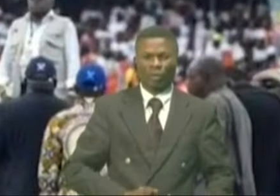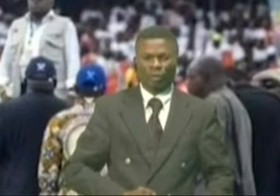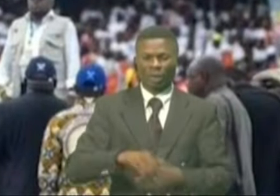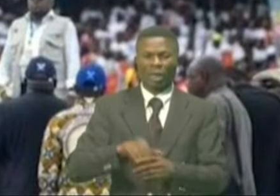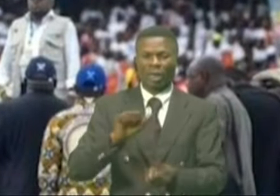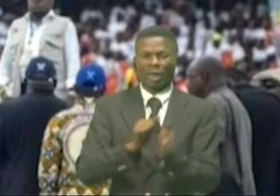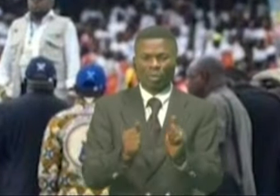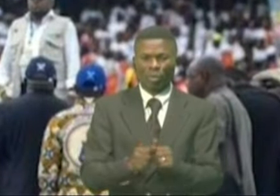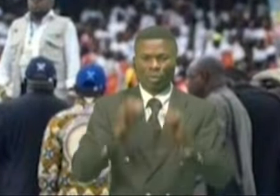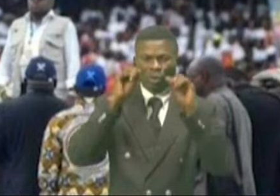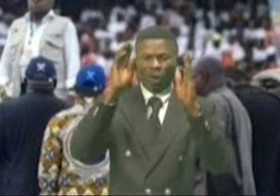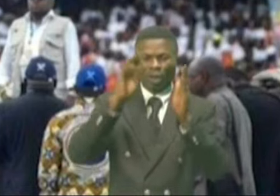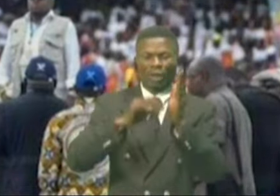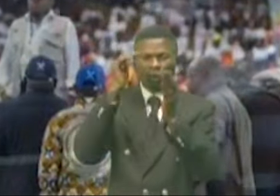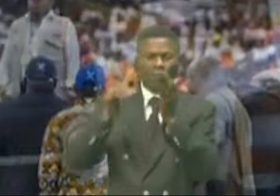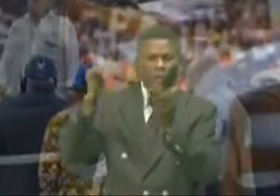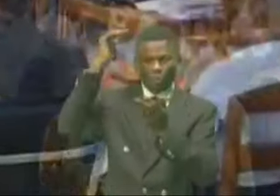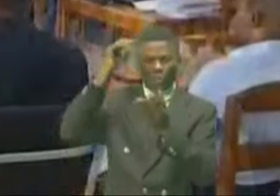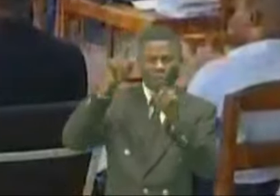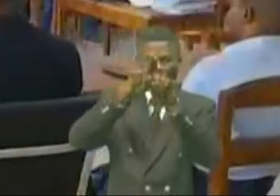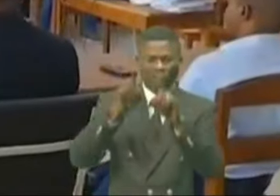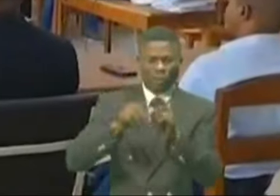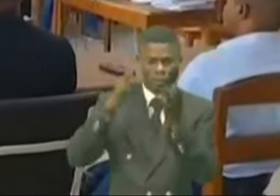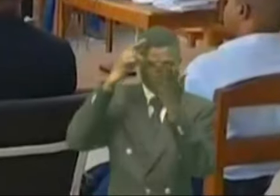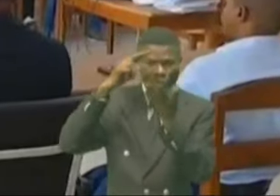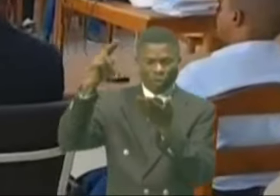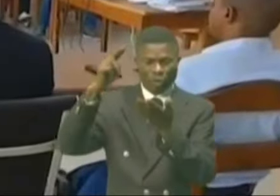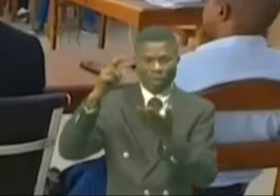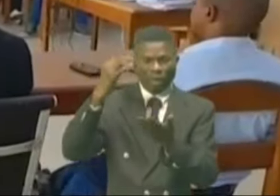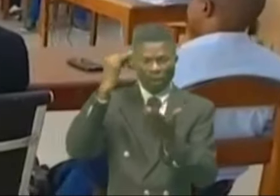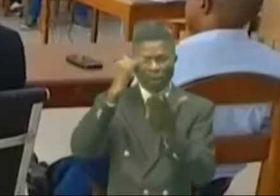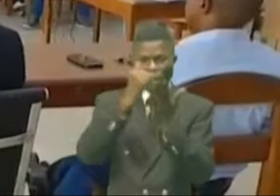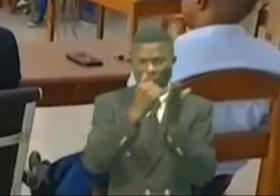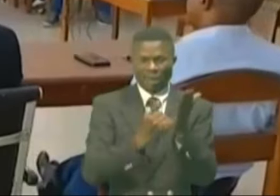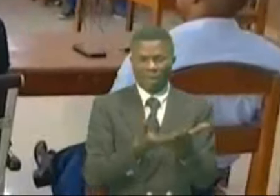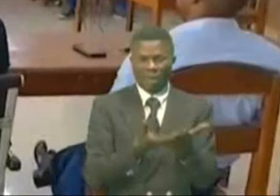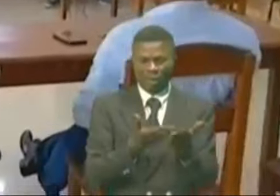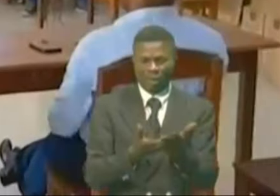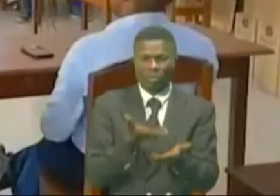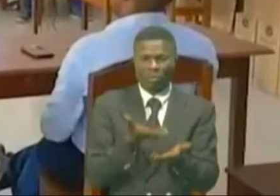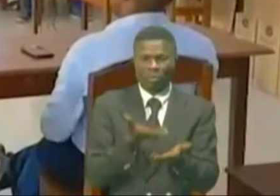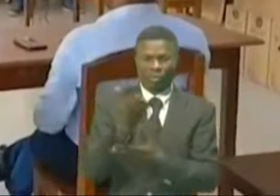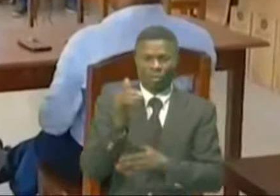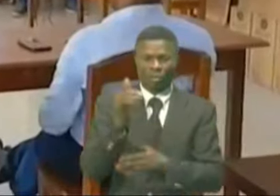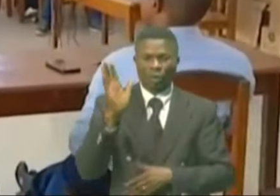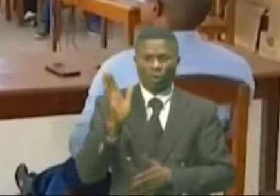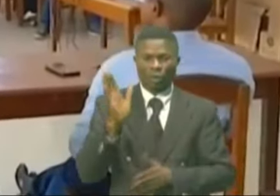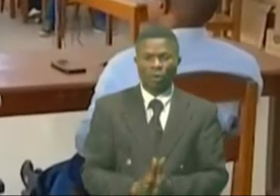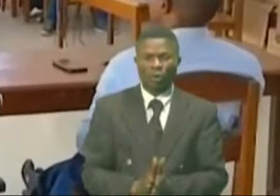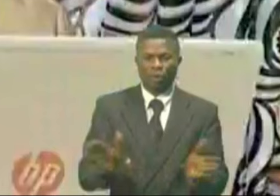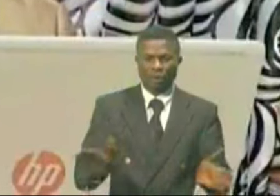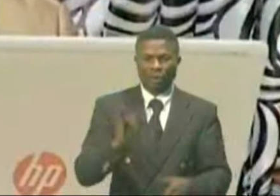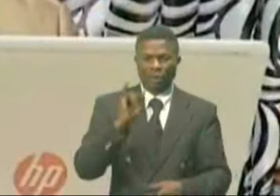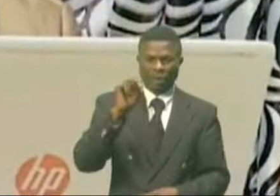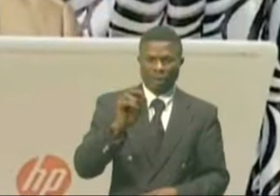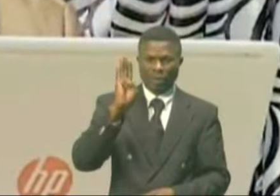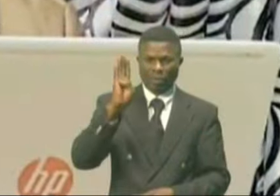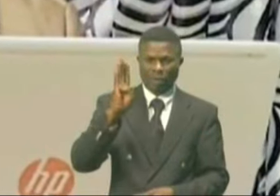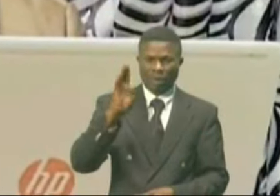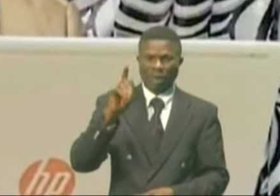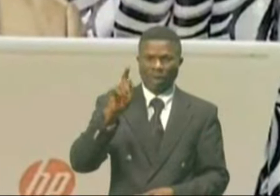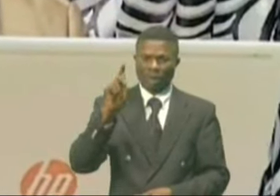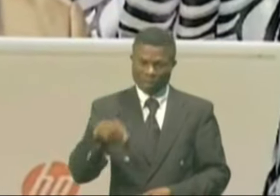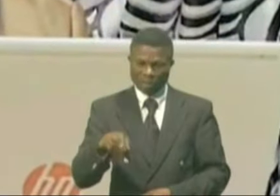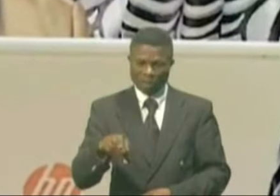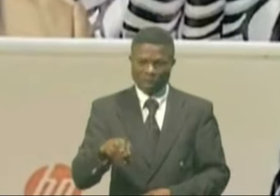domaine de l'enseignement supérieur et universitaire. Cette identité amène les directeurs généraux de l'INBTP Kisangani,